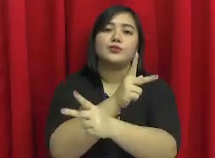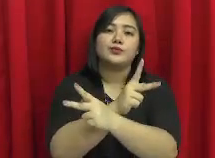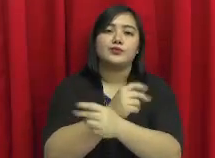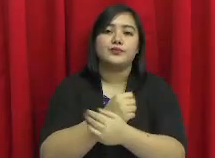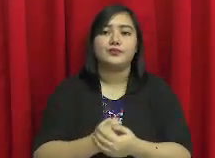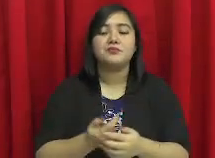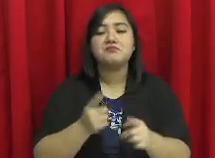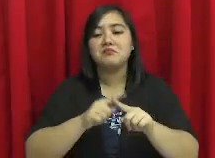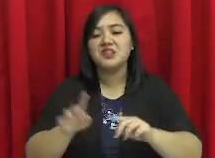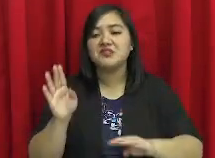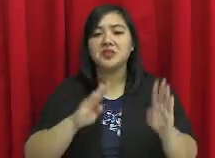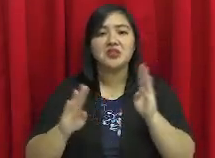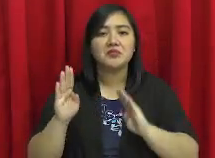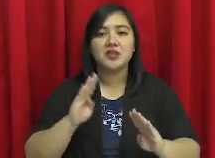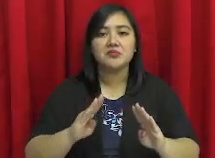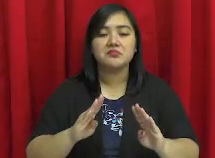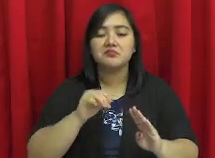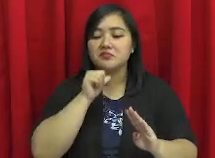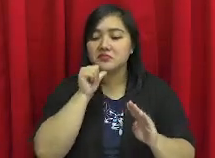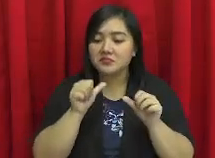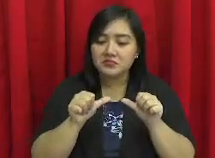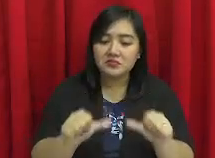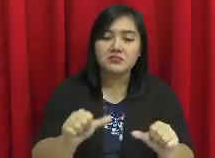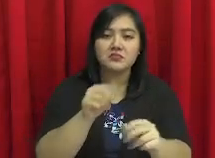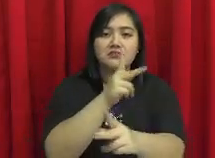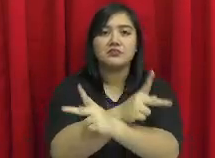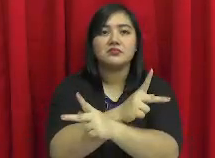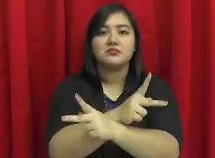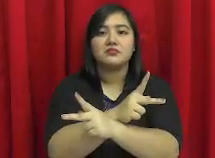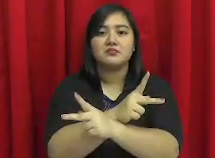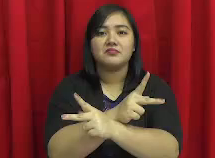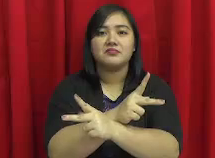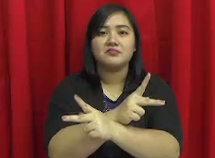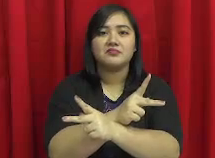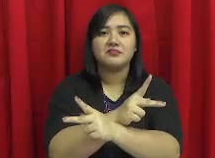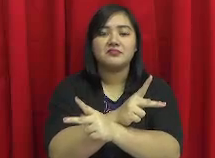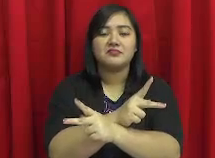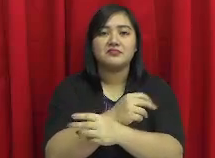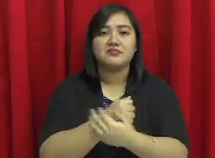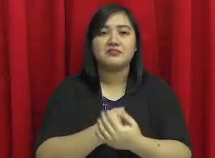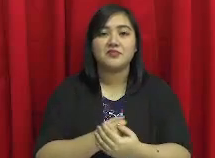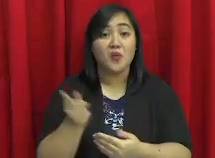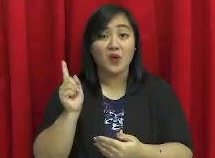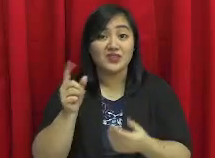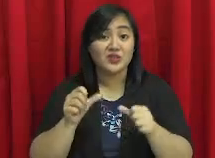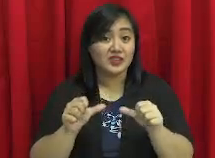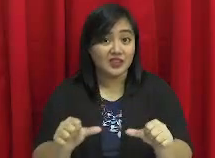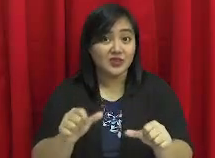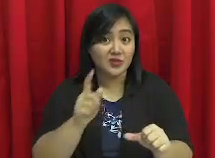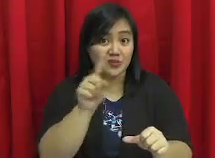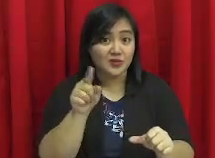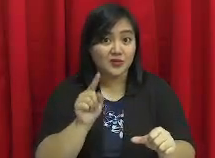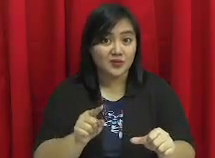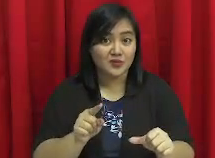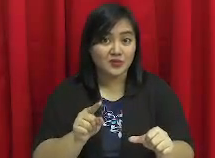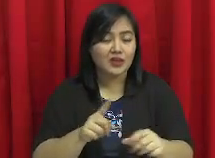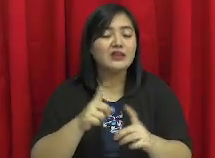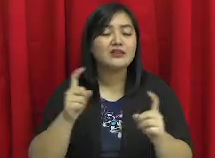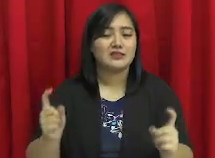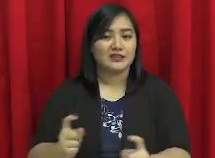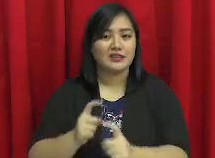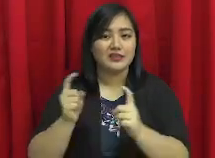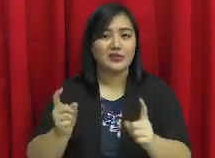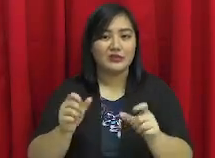problema ngayon, hindi na-extend. Iba yung na-extend. Kasalanan. Wala na. Nakita nyo ba yan, mga